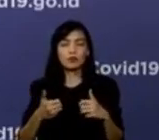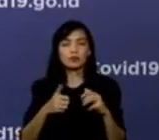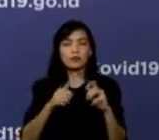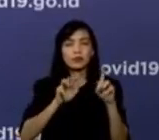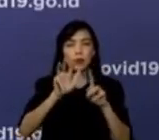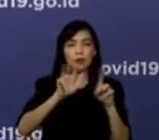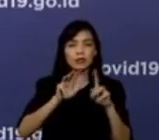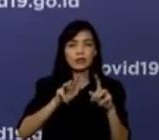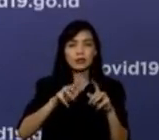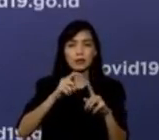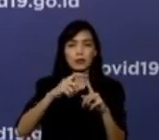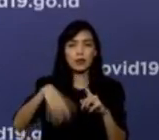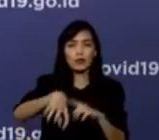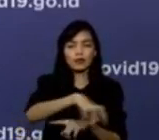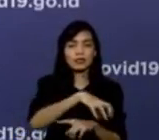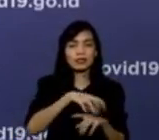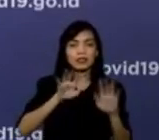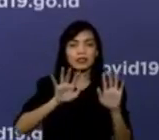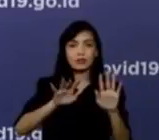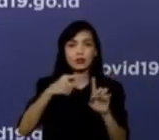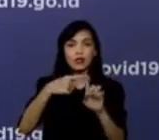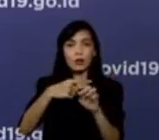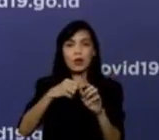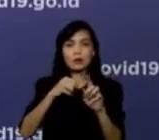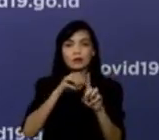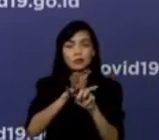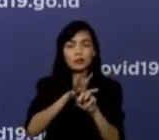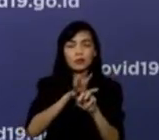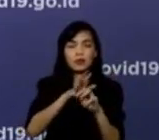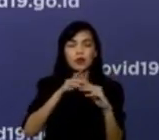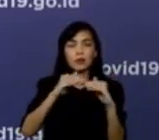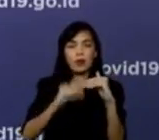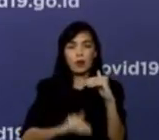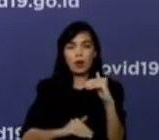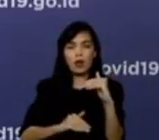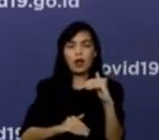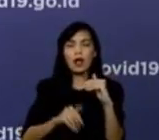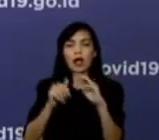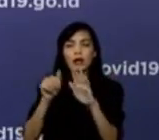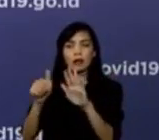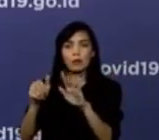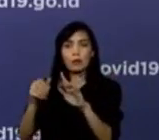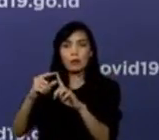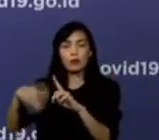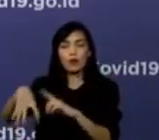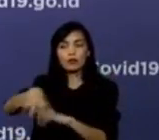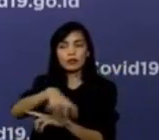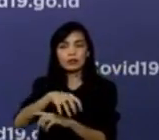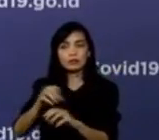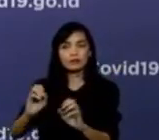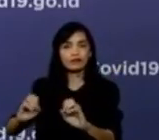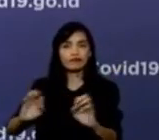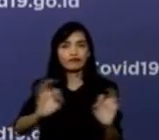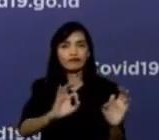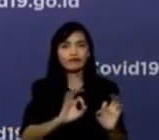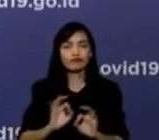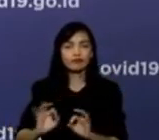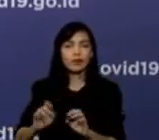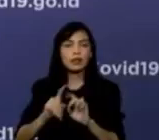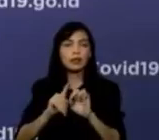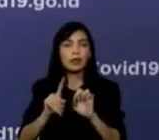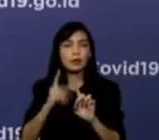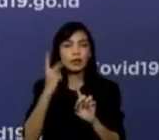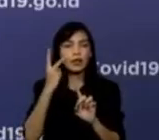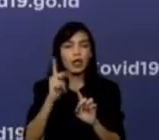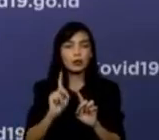bawah 10. Bahkan ada 6 provinsi yang hari ini melaporkan tidak ada kasus baru. Namun kalau kita